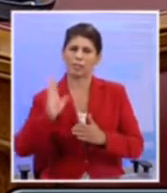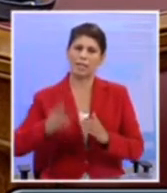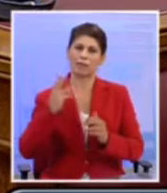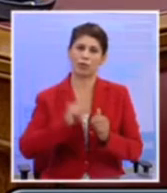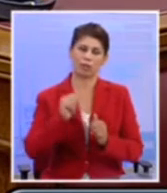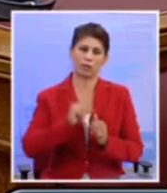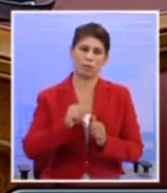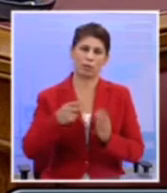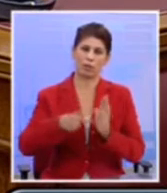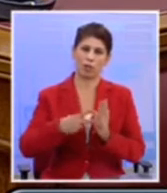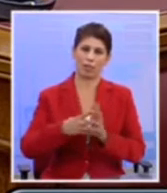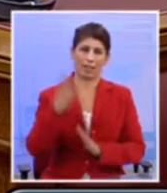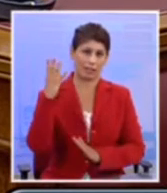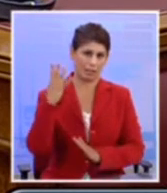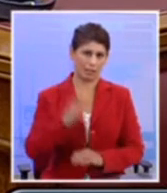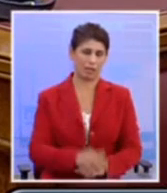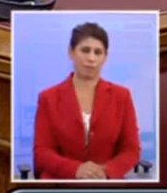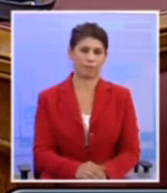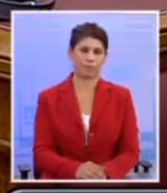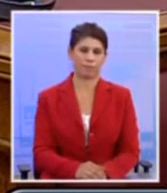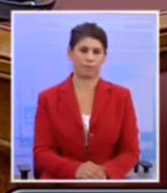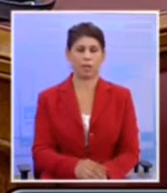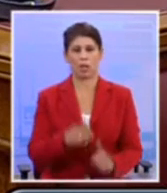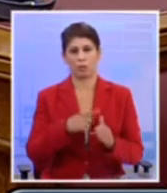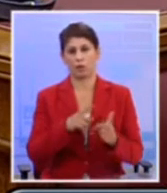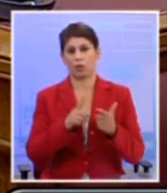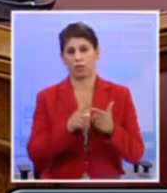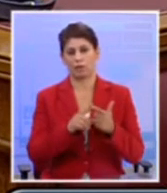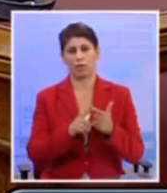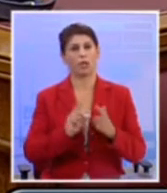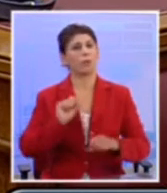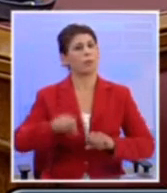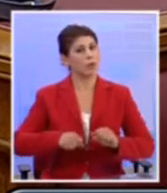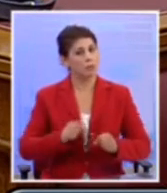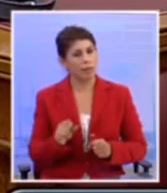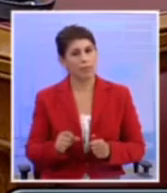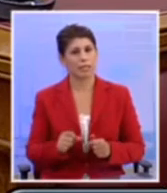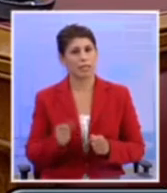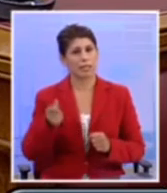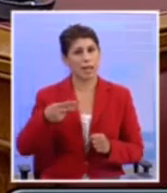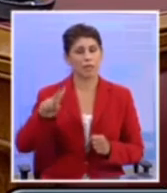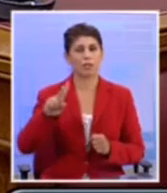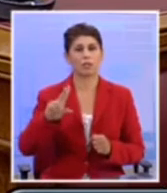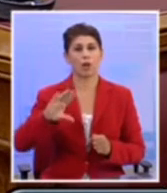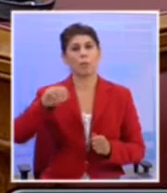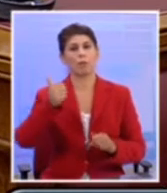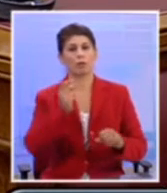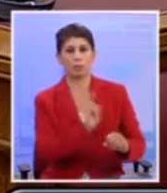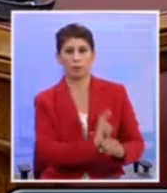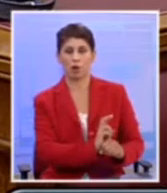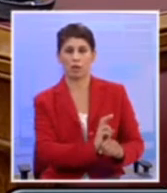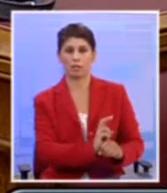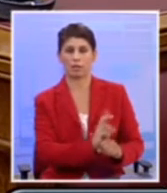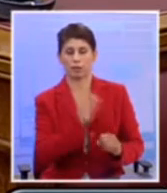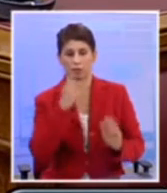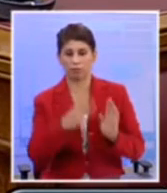του 2014. Το δεύτερο είναι ότι προσπαθήσανε να αυξήσουν τα πρωτογενή πλεονάσματα προκειμένου